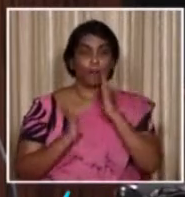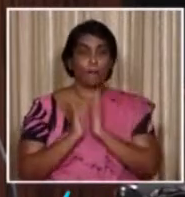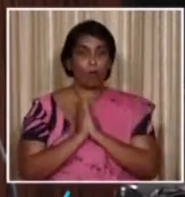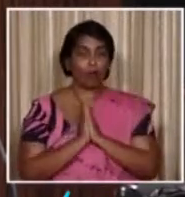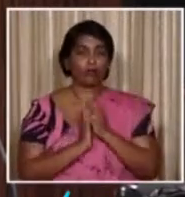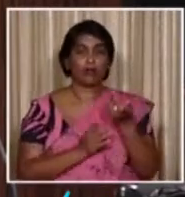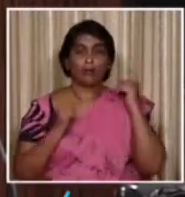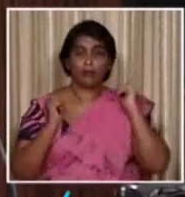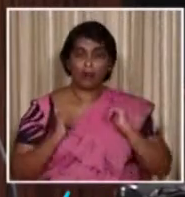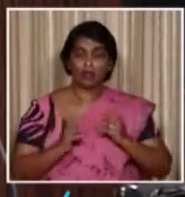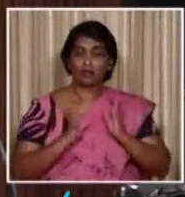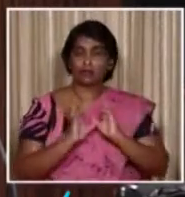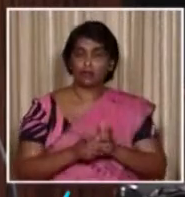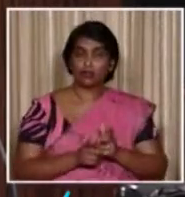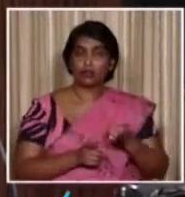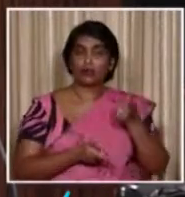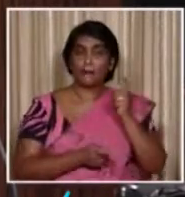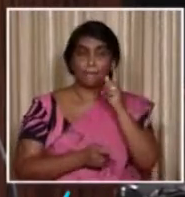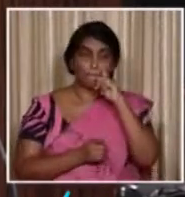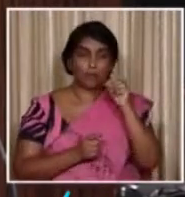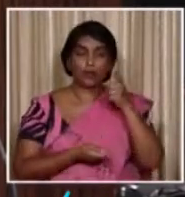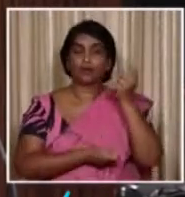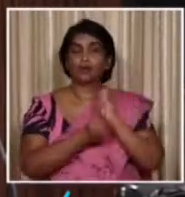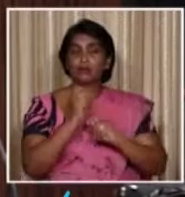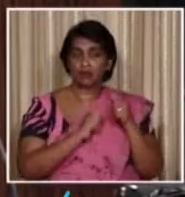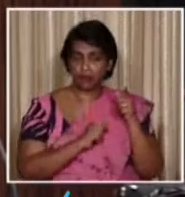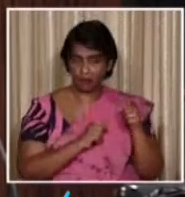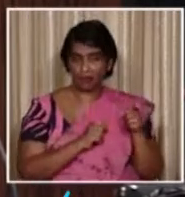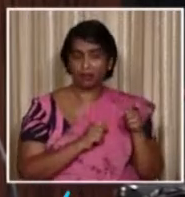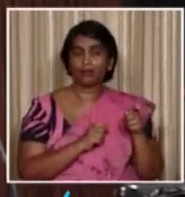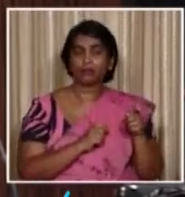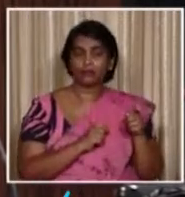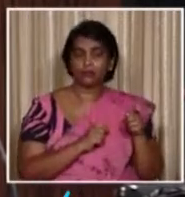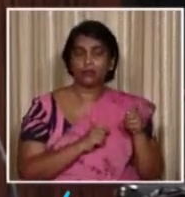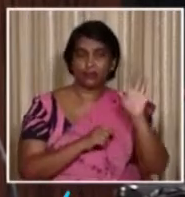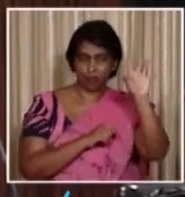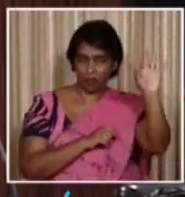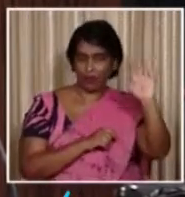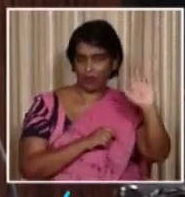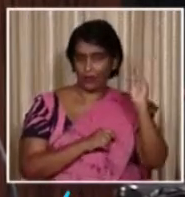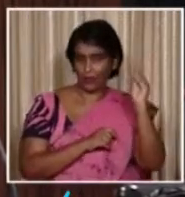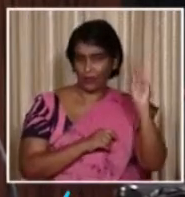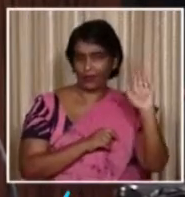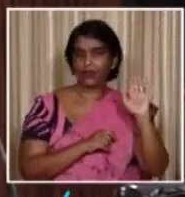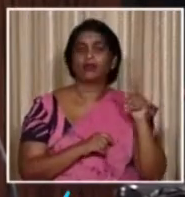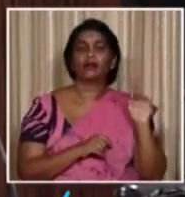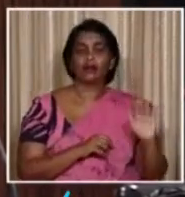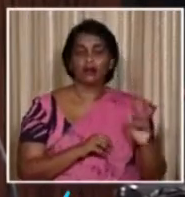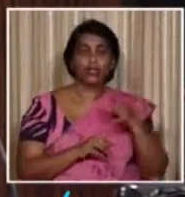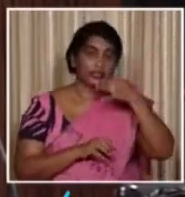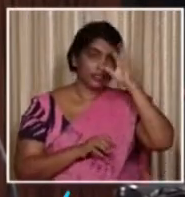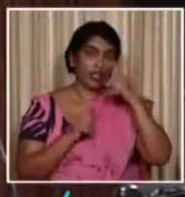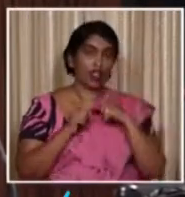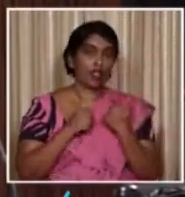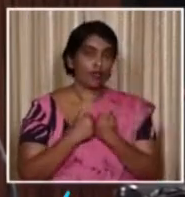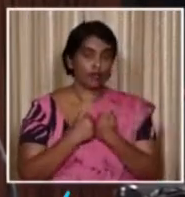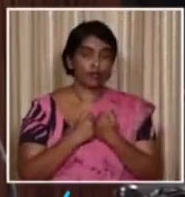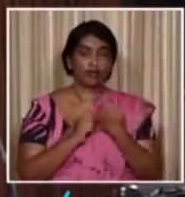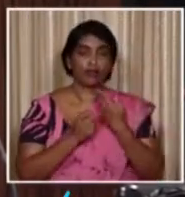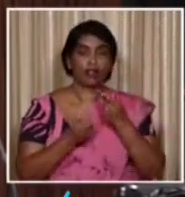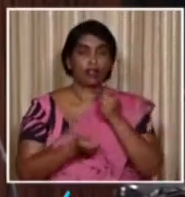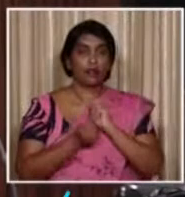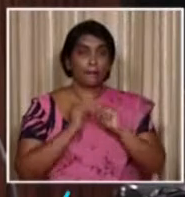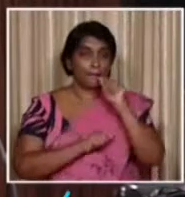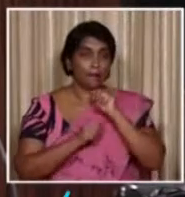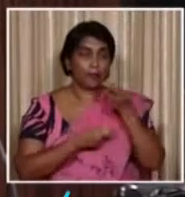ටික බෑග් ටික සපත්තු සෙරෙප්පු පෑම් පැන්සල් ටික අරන් දෙන්න තියෙනවා අවසන් කරන්න මම හිතන්නේ කාරණා ඊළඟට සිංහල අවුරුද්ද එනවා වැඩිහිටියන්ට ගන්න ඕනි